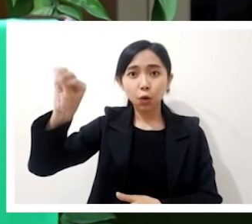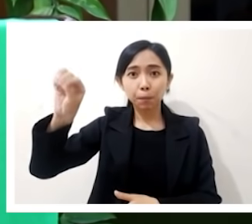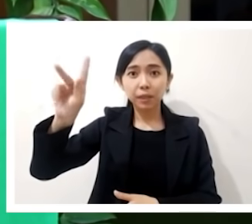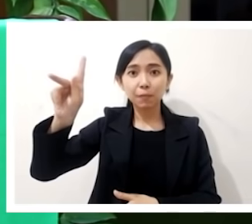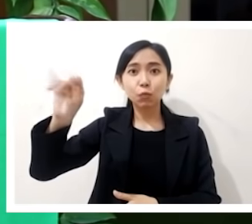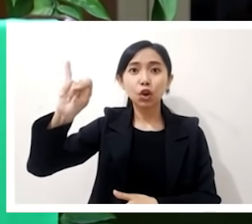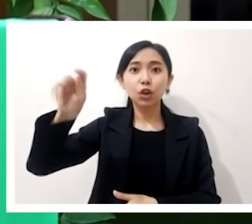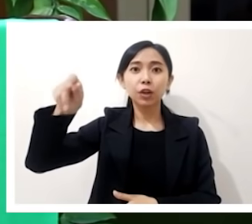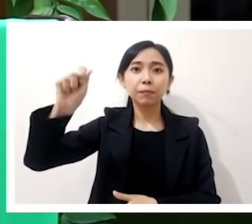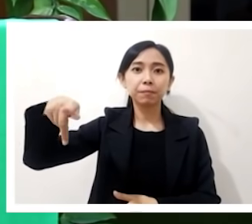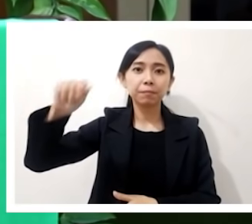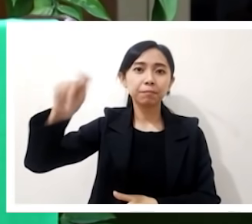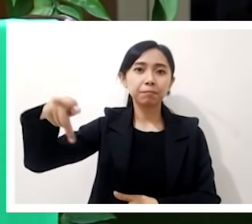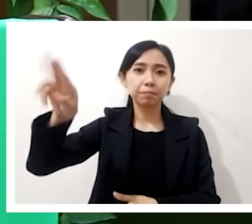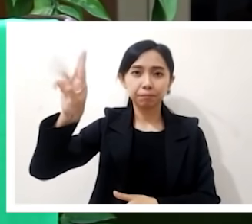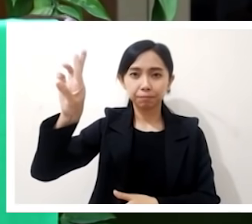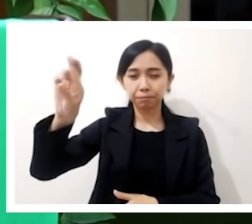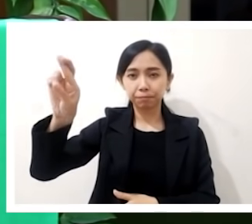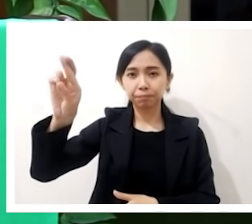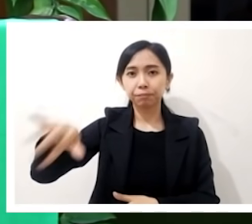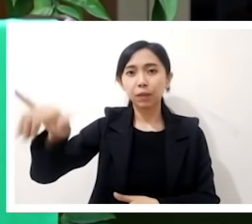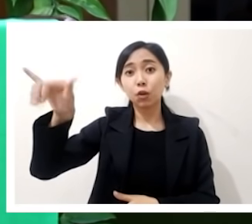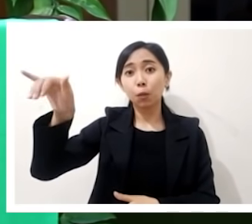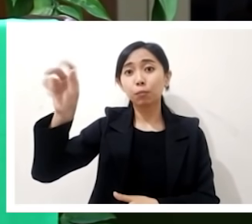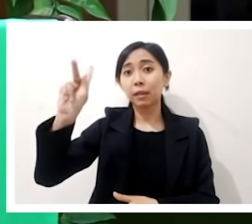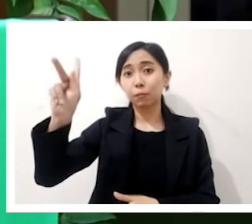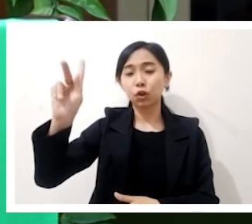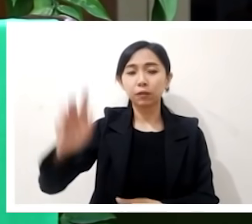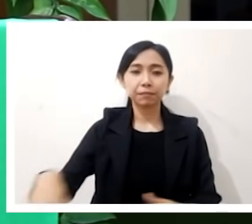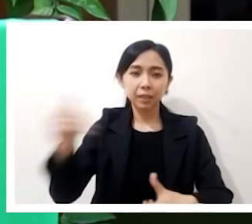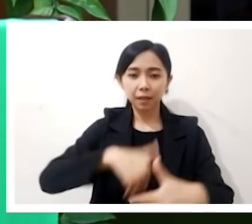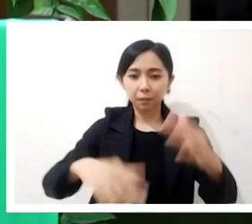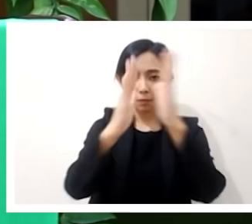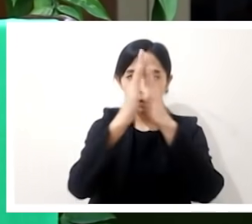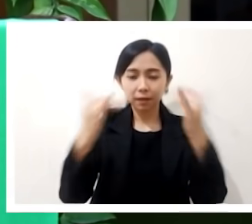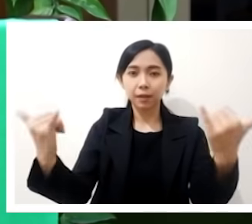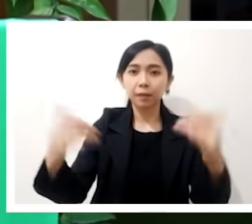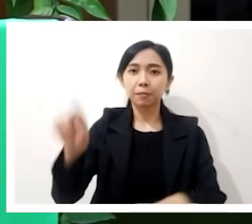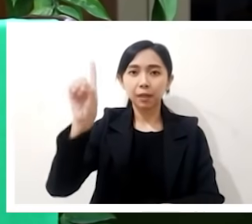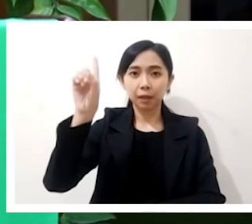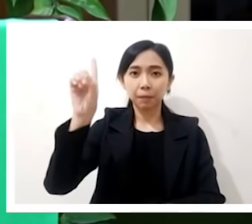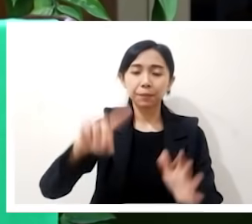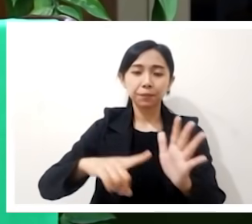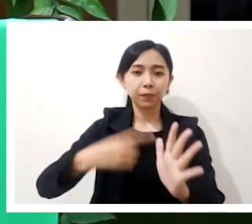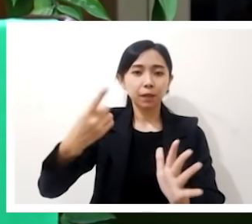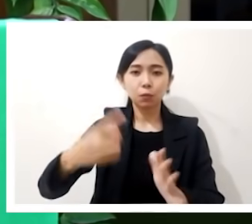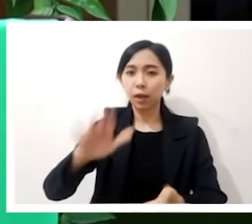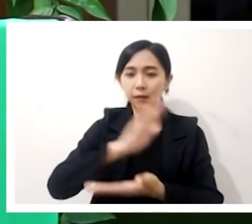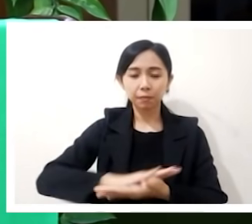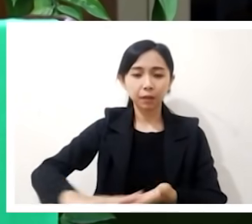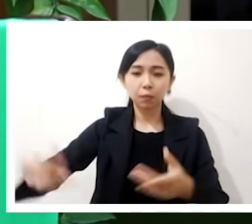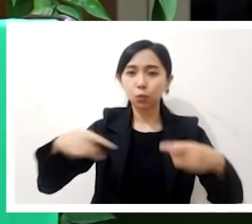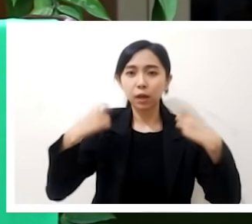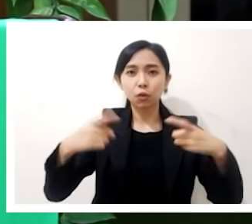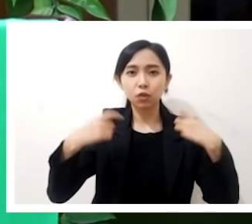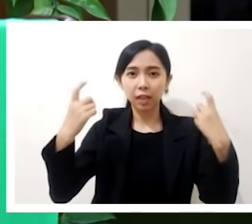perayaan ini. Dalam ritus ini, dalam ibadah ini, pertama-tama akan dimulai dengan pengampunan dosa untuk